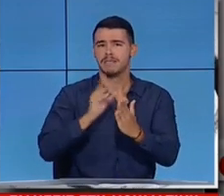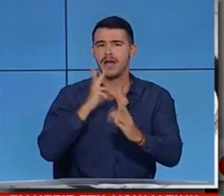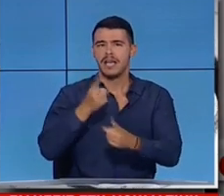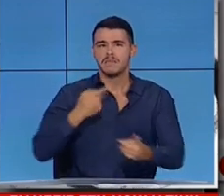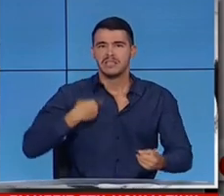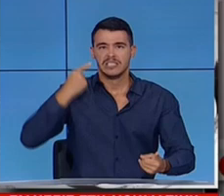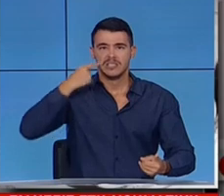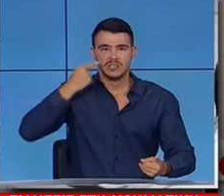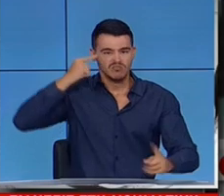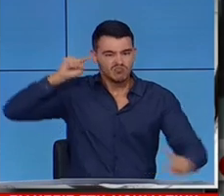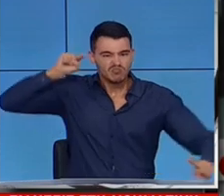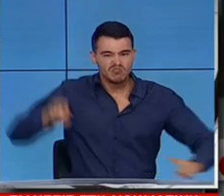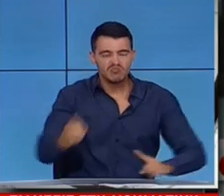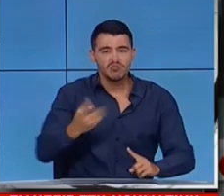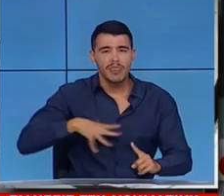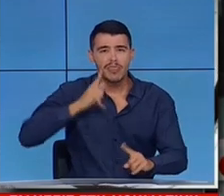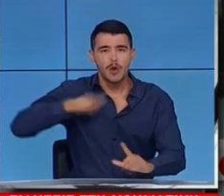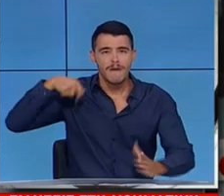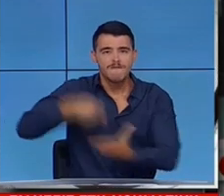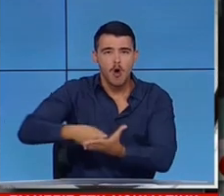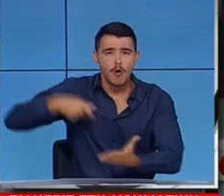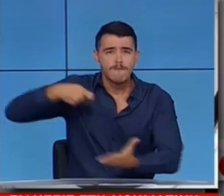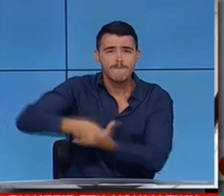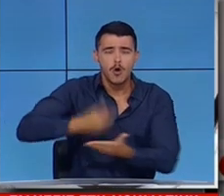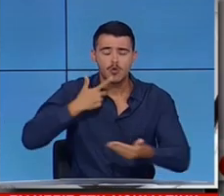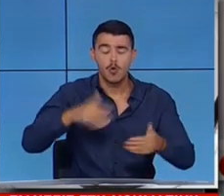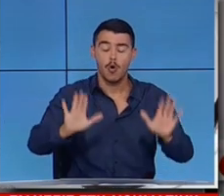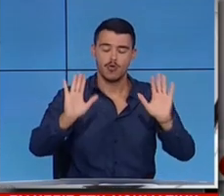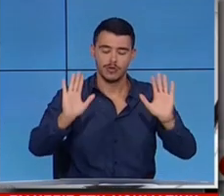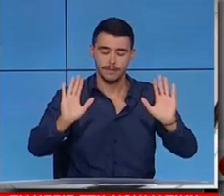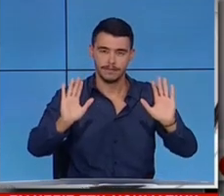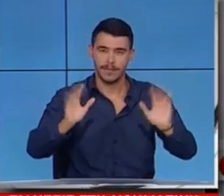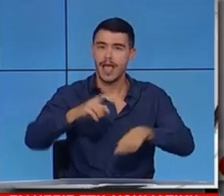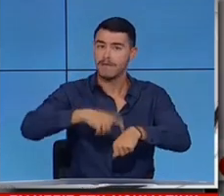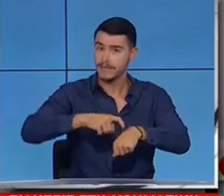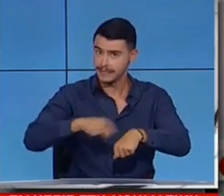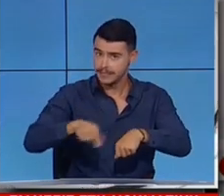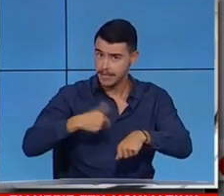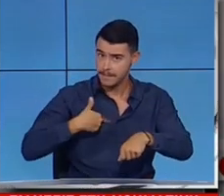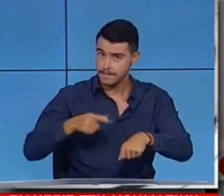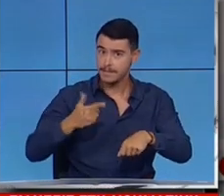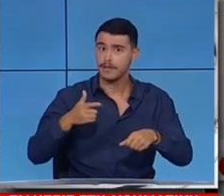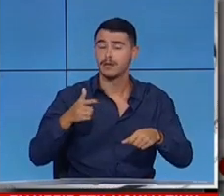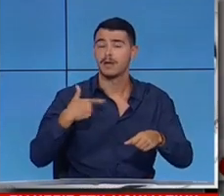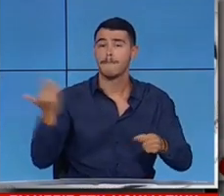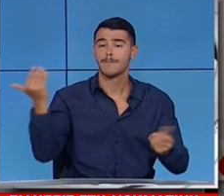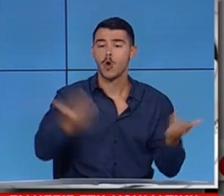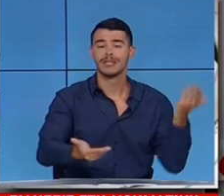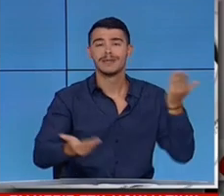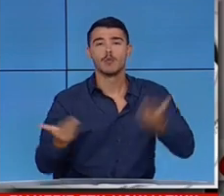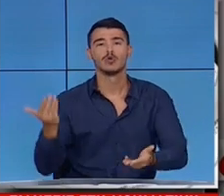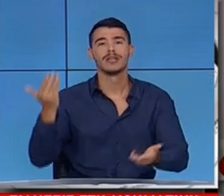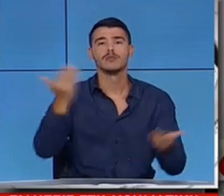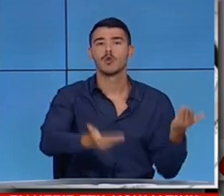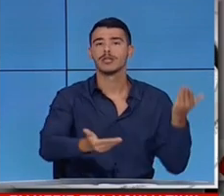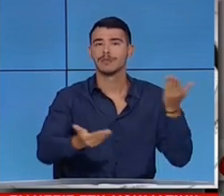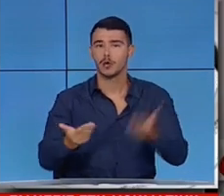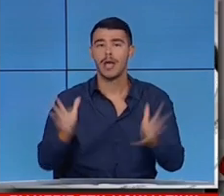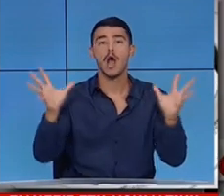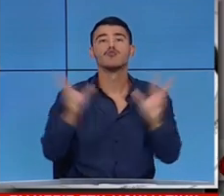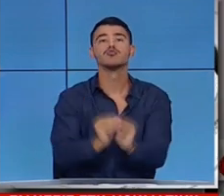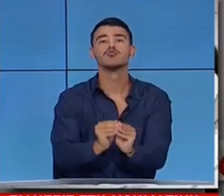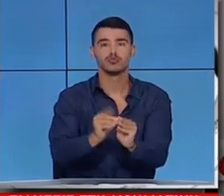τέτοιο, αυτή τη στιγμή βρίσκεται σε εξέλιξη και προχωράει ταχύτατα και έχουν ήδη εγκριθεί προτάσεις το πρόγραμμα